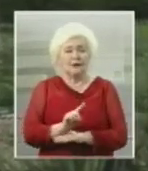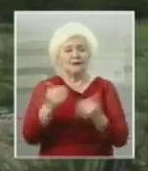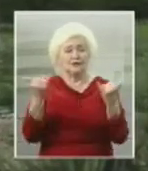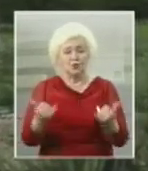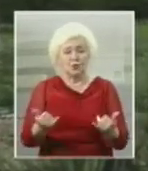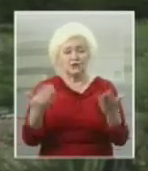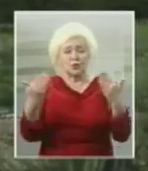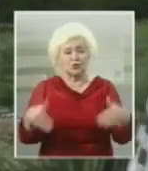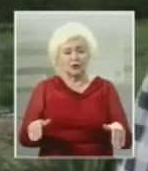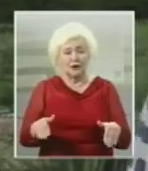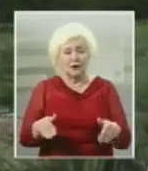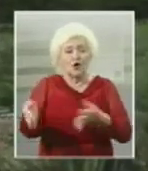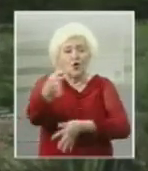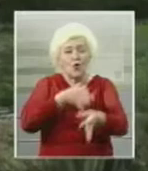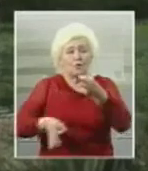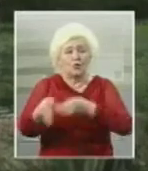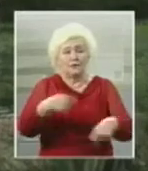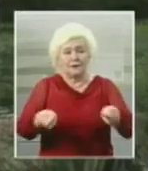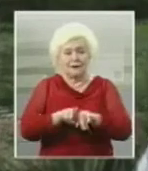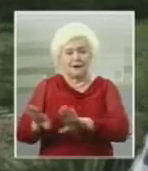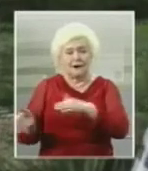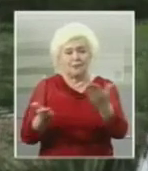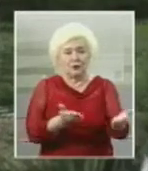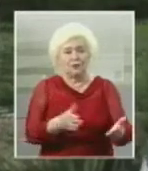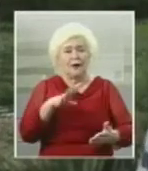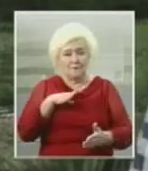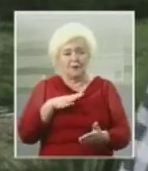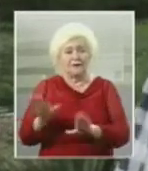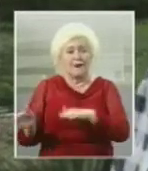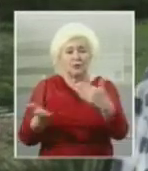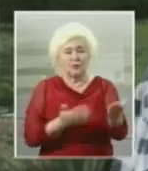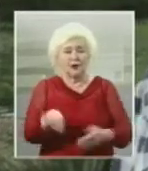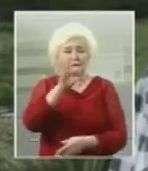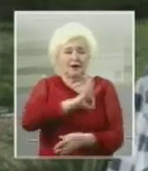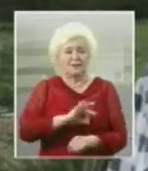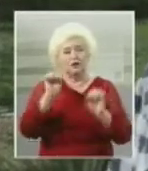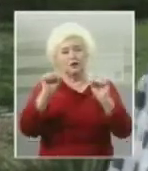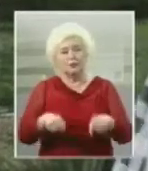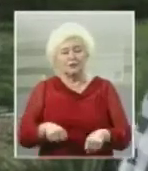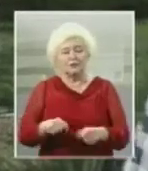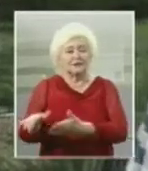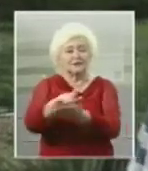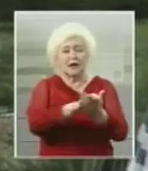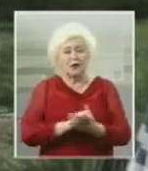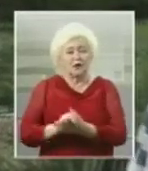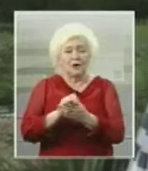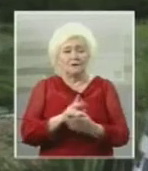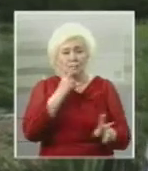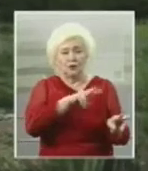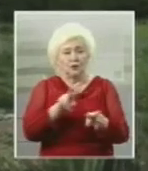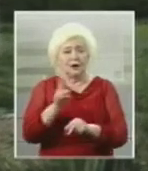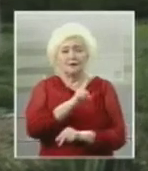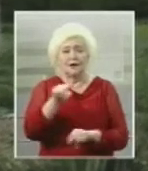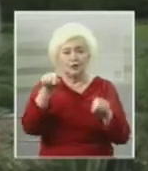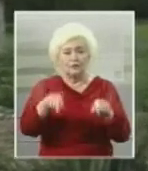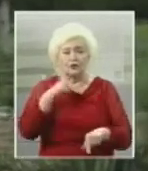сьогодні обговорюється така пропозиція, була вже пропозиція використати можливості громадського бюджету, який у нас в